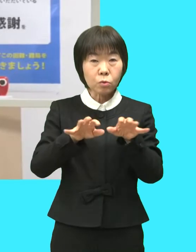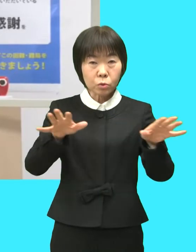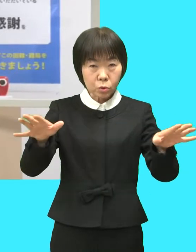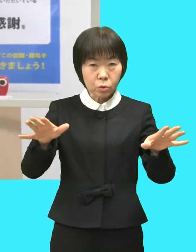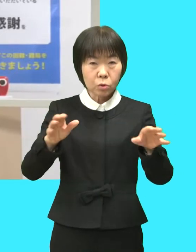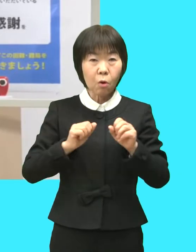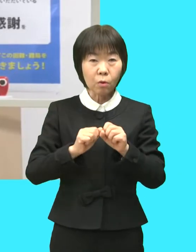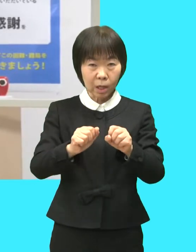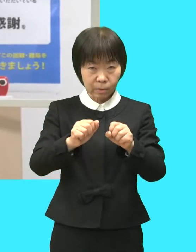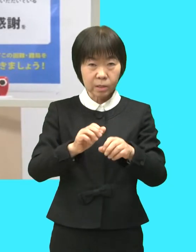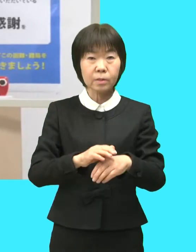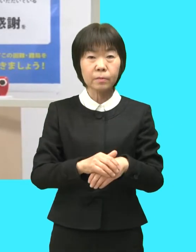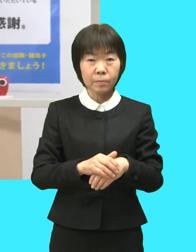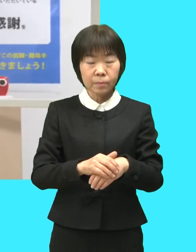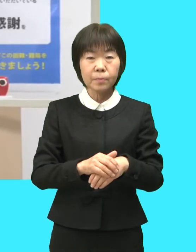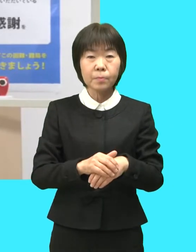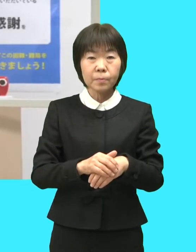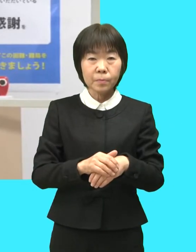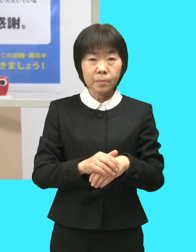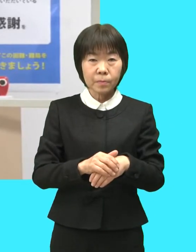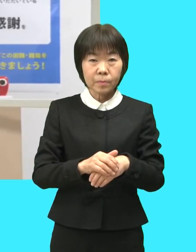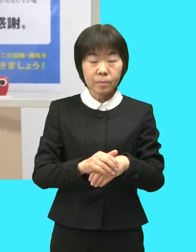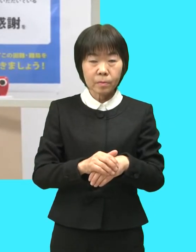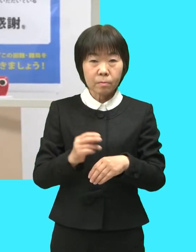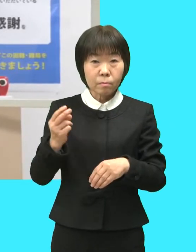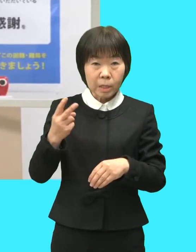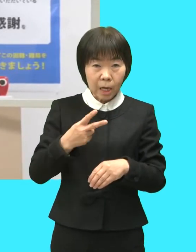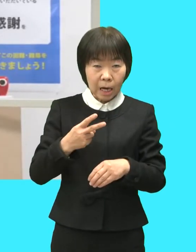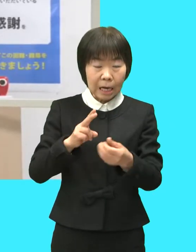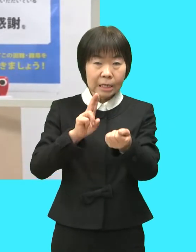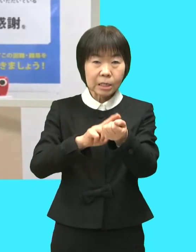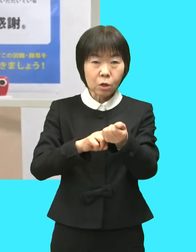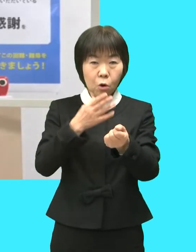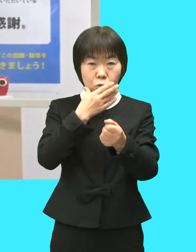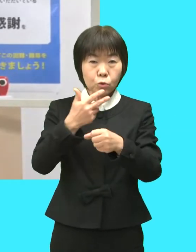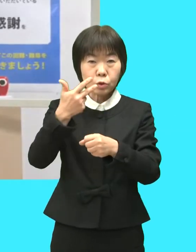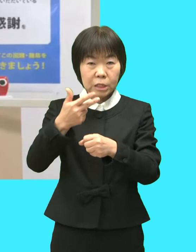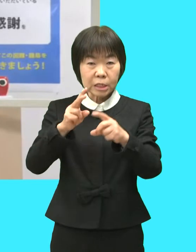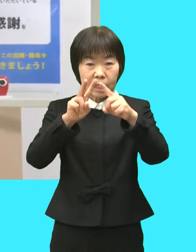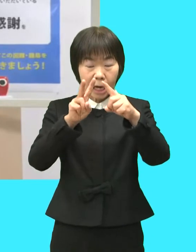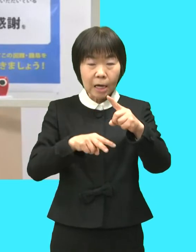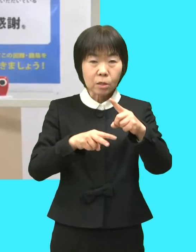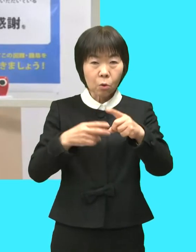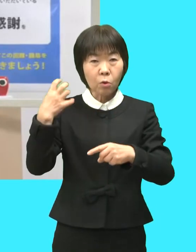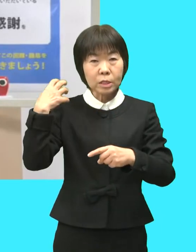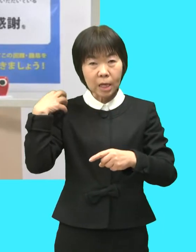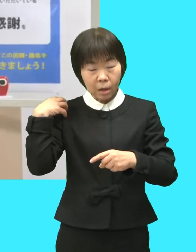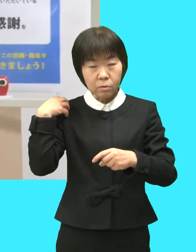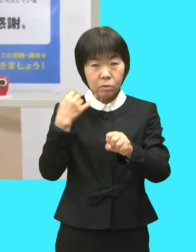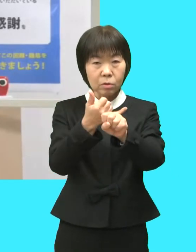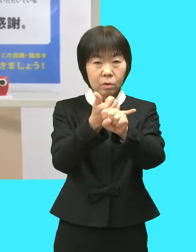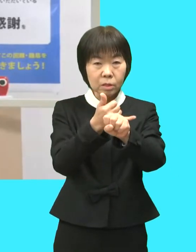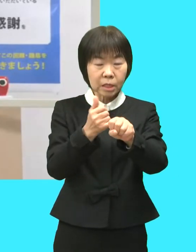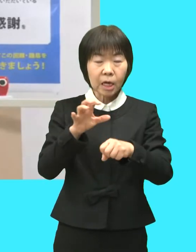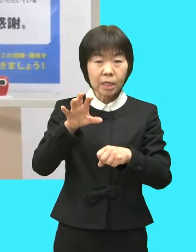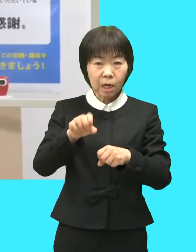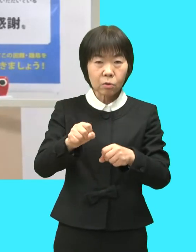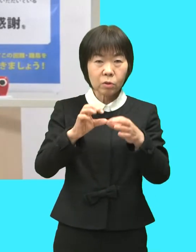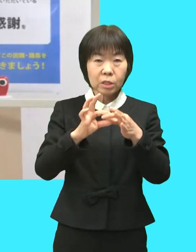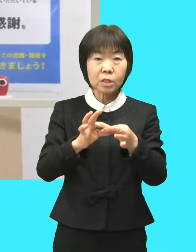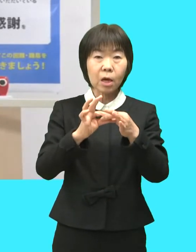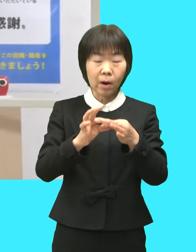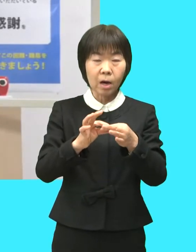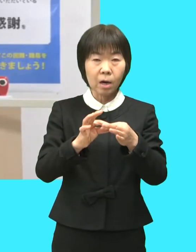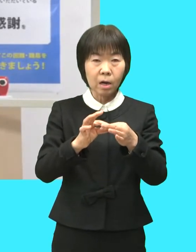を図ってまいります。また医療・福祉・介護を担う人材確保につきまし